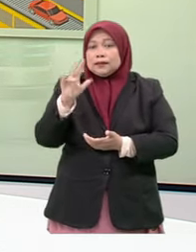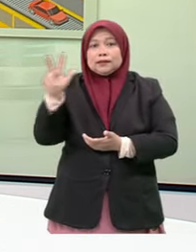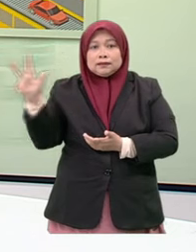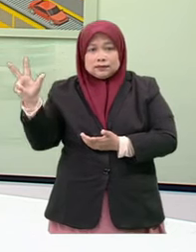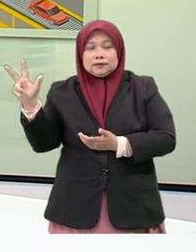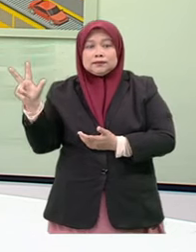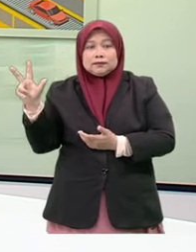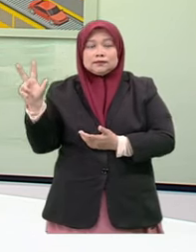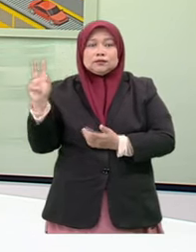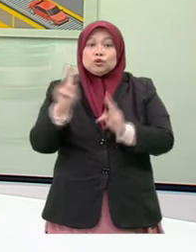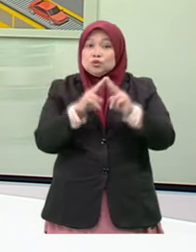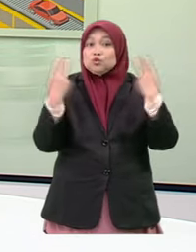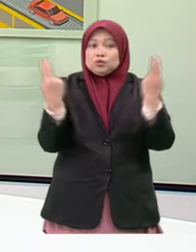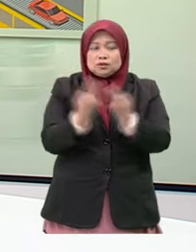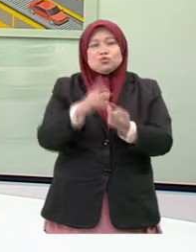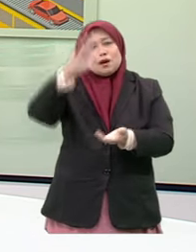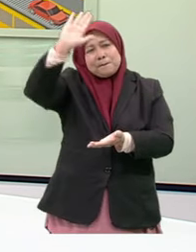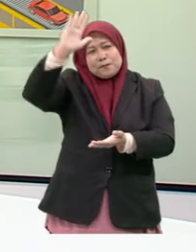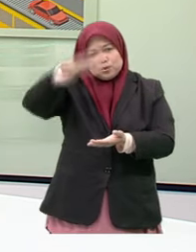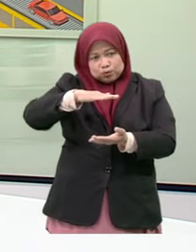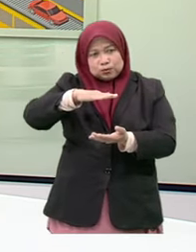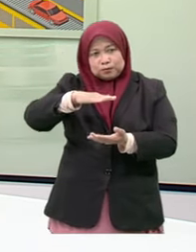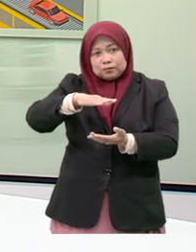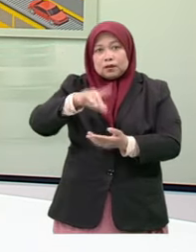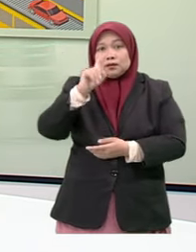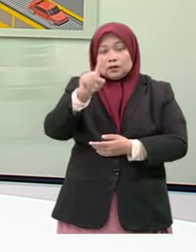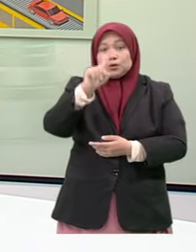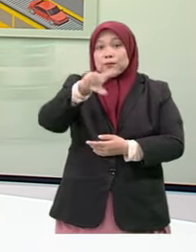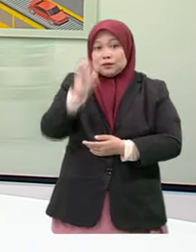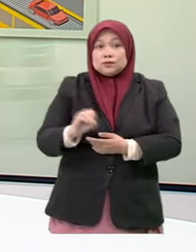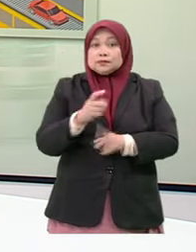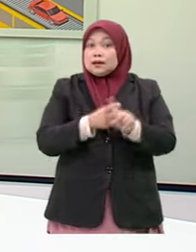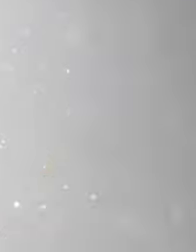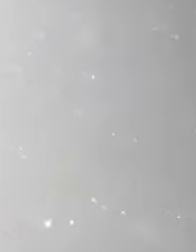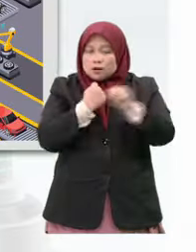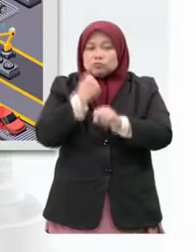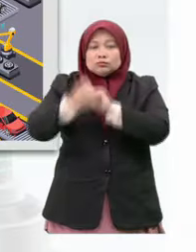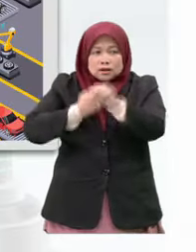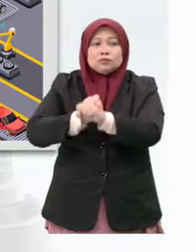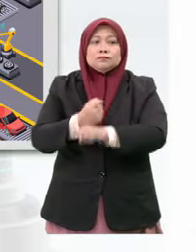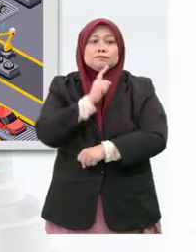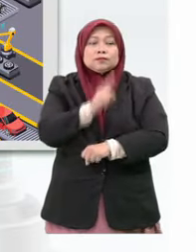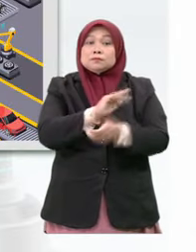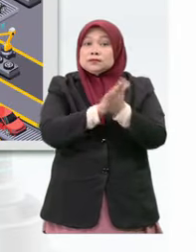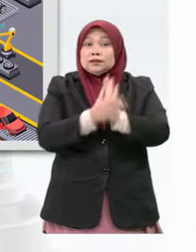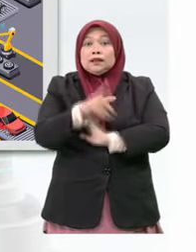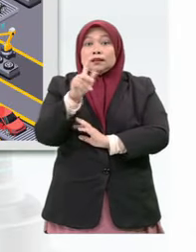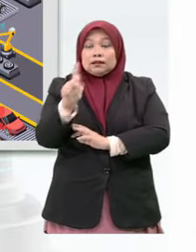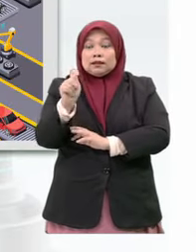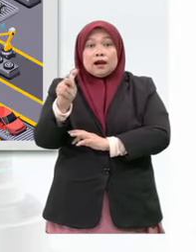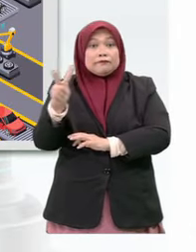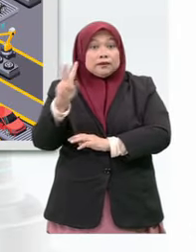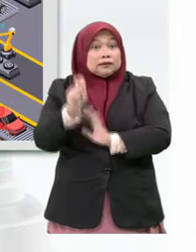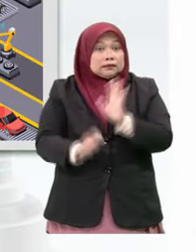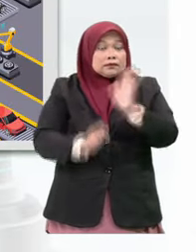62,833 unit ini menurun ataupun menyusut sebanyak 1% dari tahun ke tahun ini menjadikan tiv terkini adalah